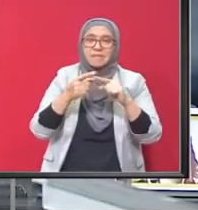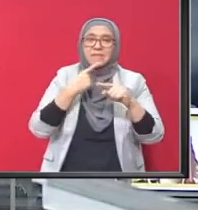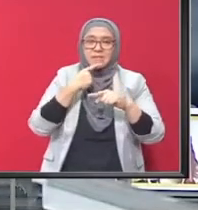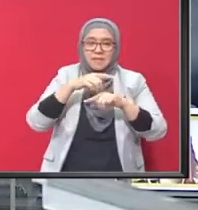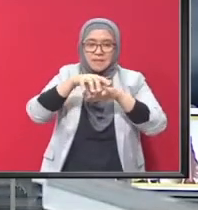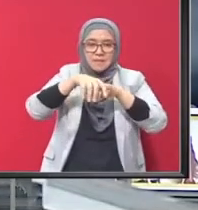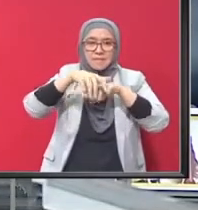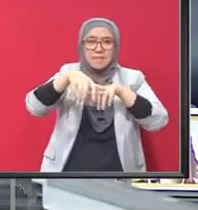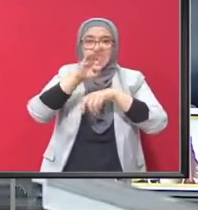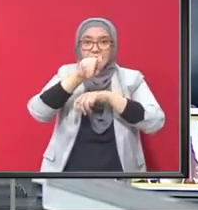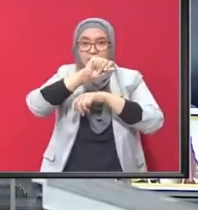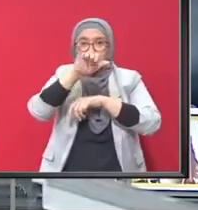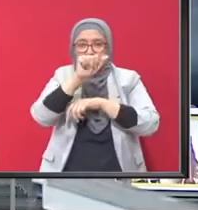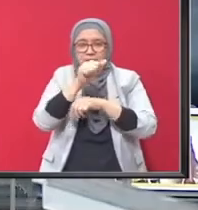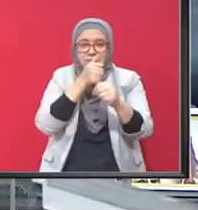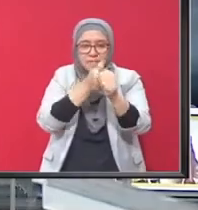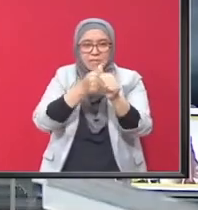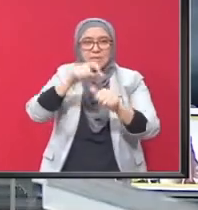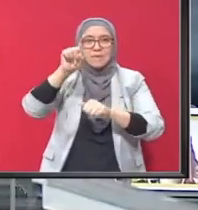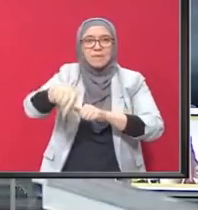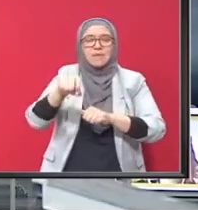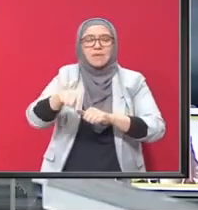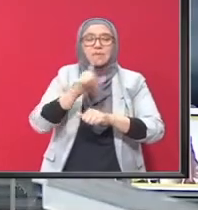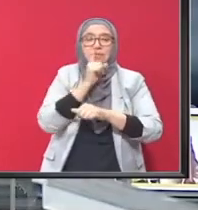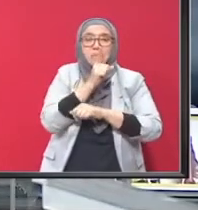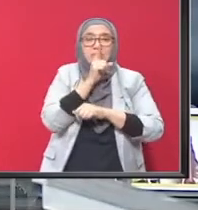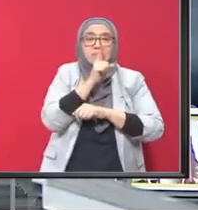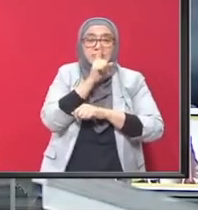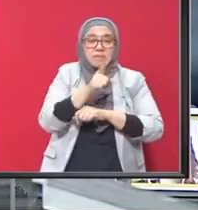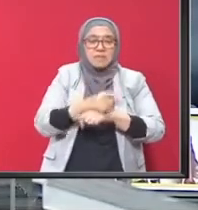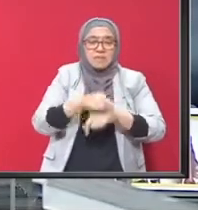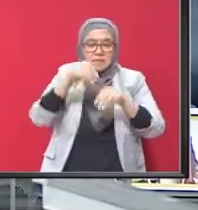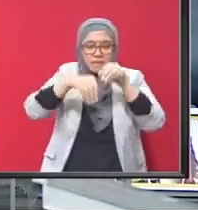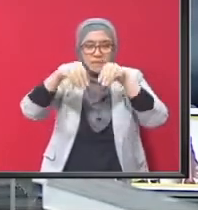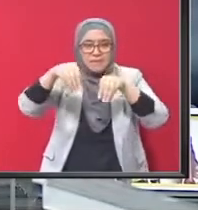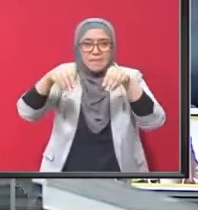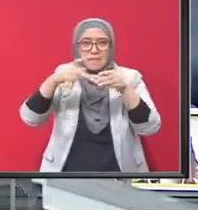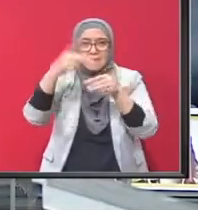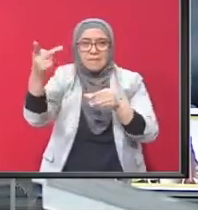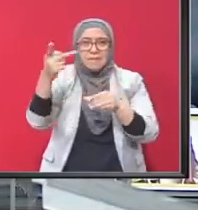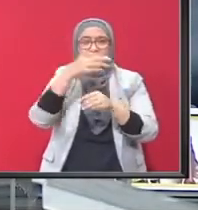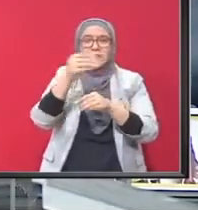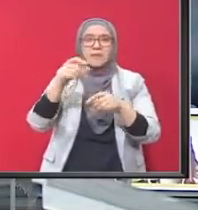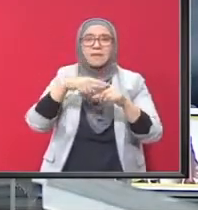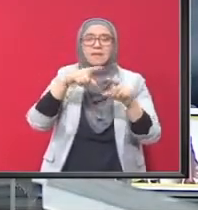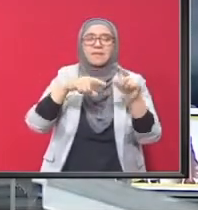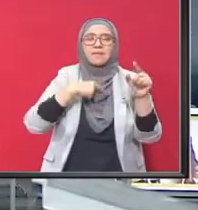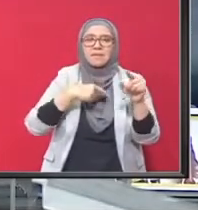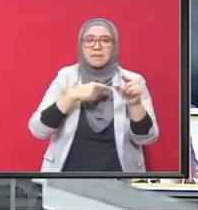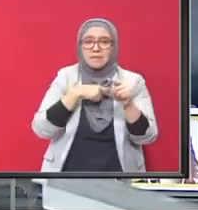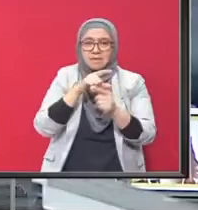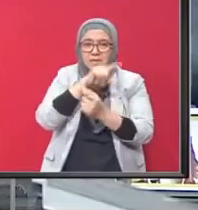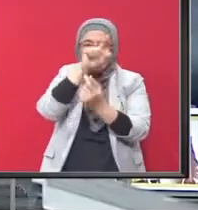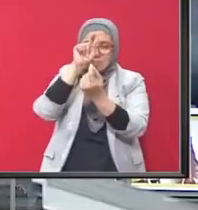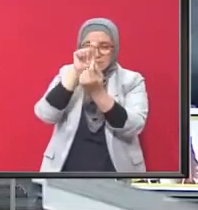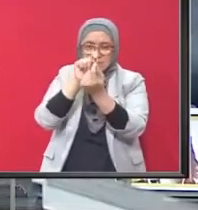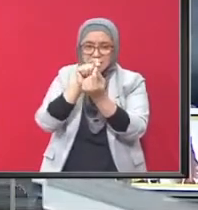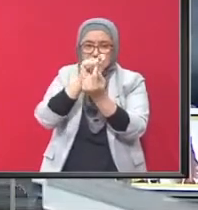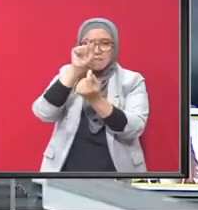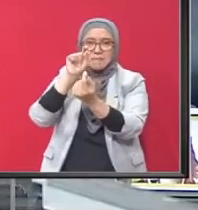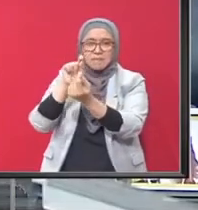sebenar tanaman padi dan profile kesuburan tanah Hai secara lokasi spesifik